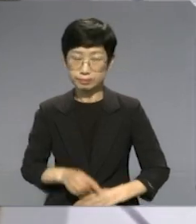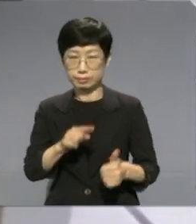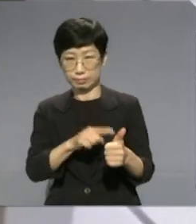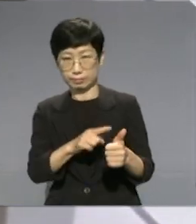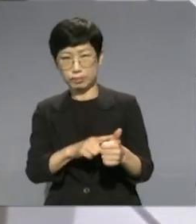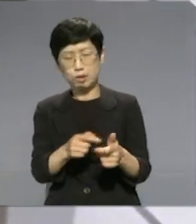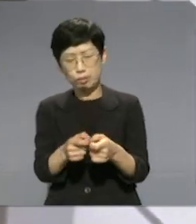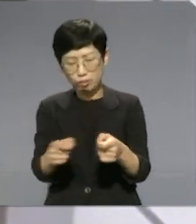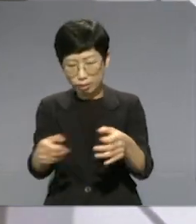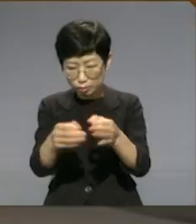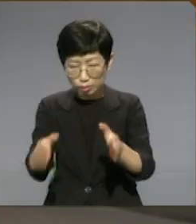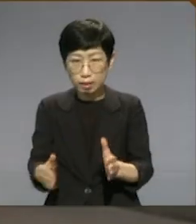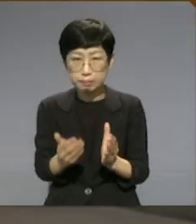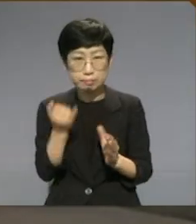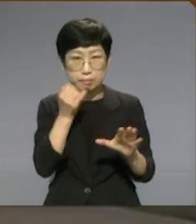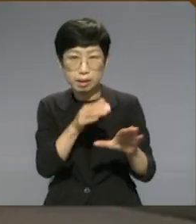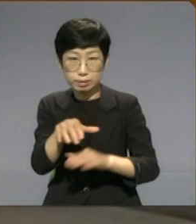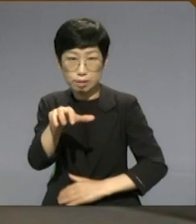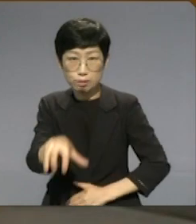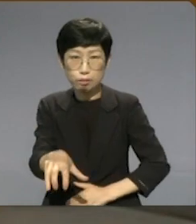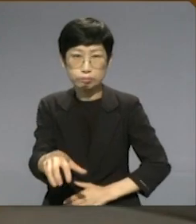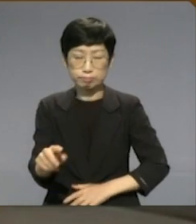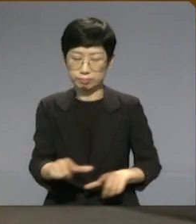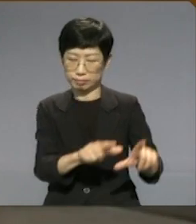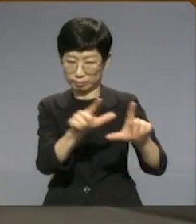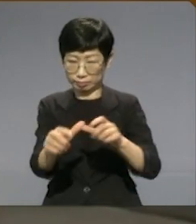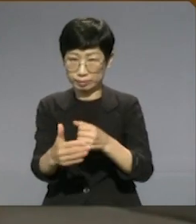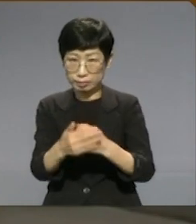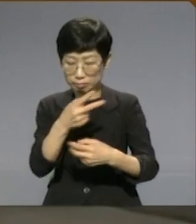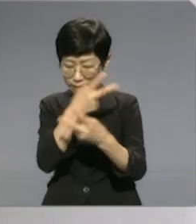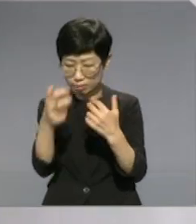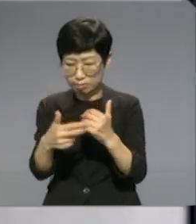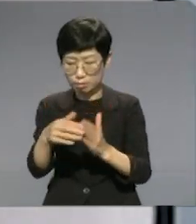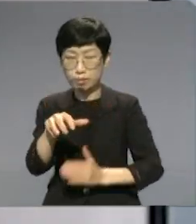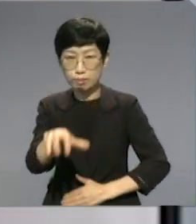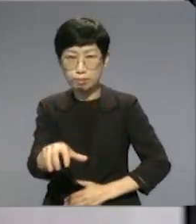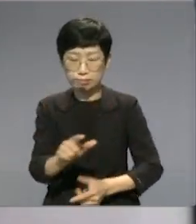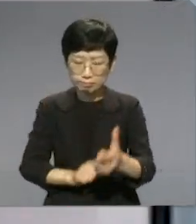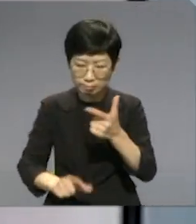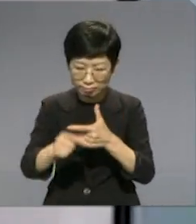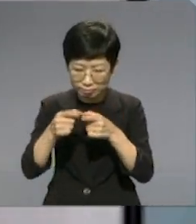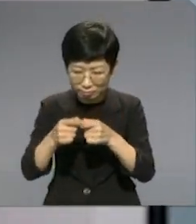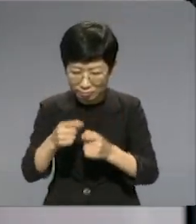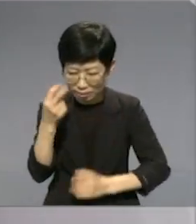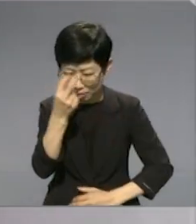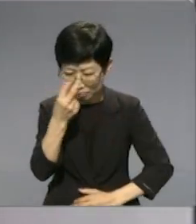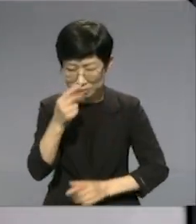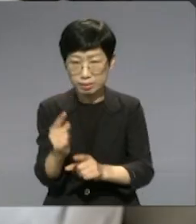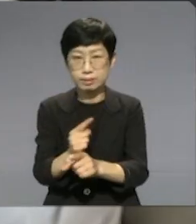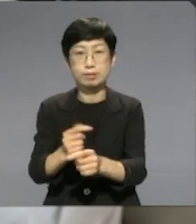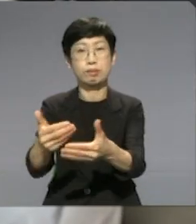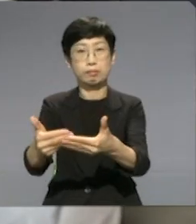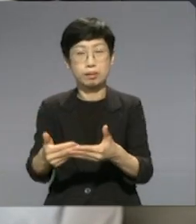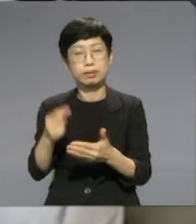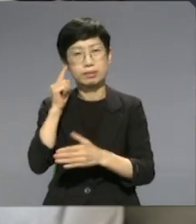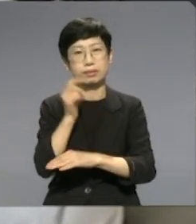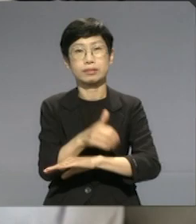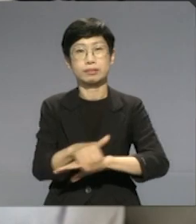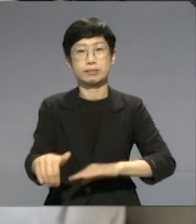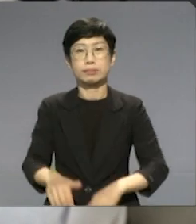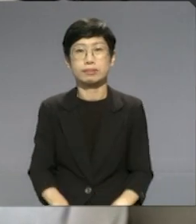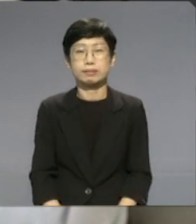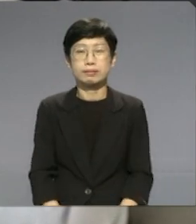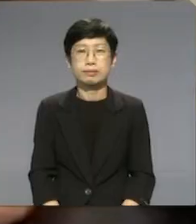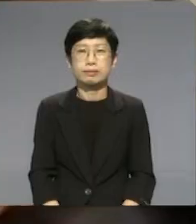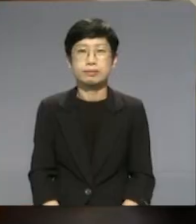티모씨는 너무 오랫동안 바다에서 표류했던만큼 일단 멕시코 병원에서 추가 검사와 치료를 받을 예정인 것으로 알려졌습니다